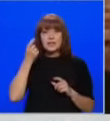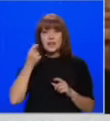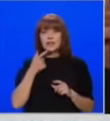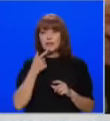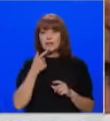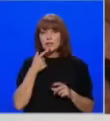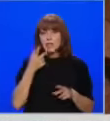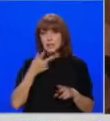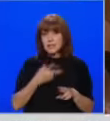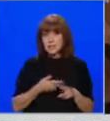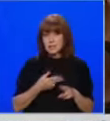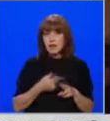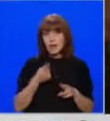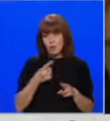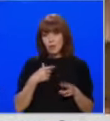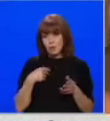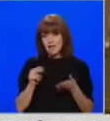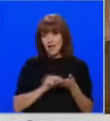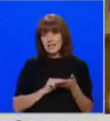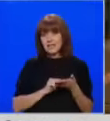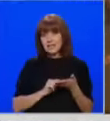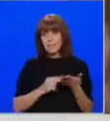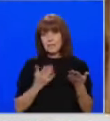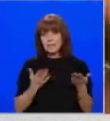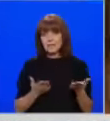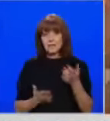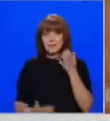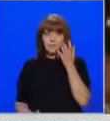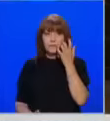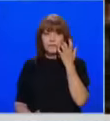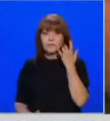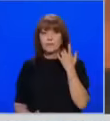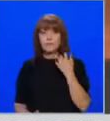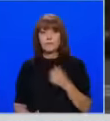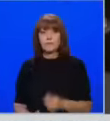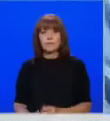от своите ментори, които са в записа.